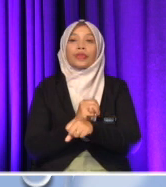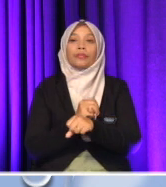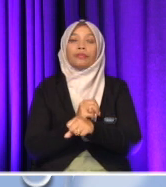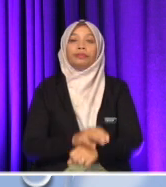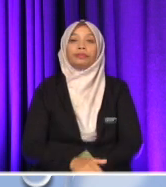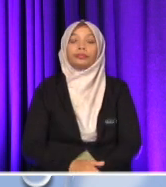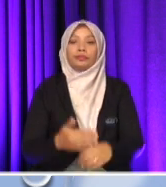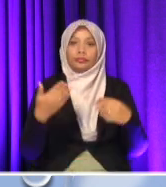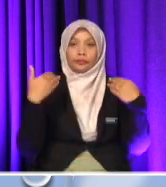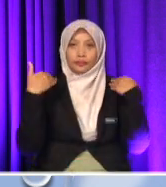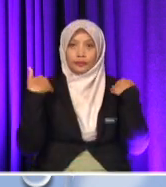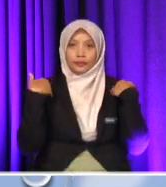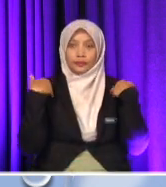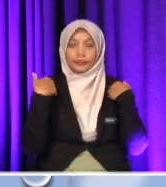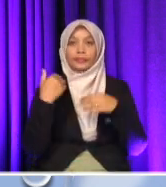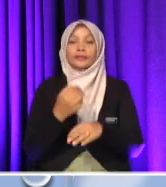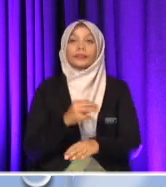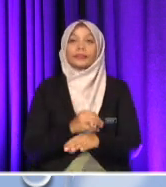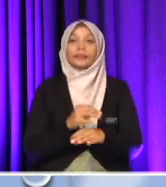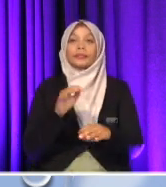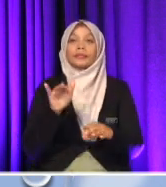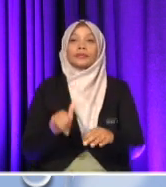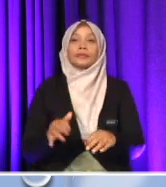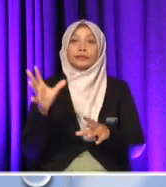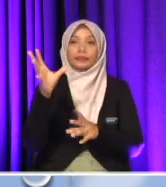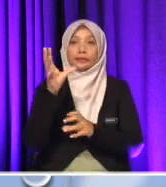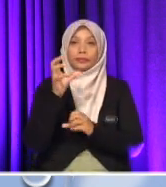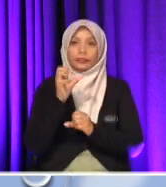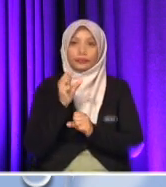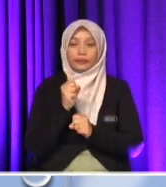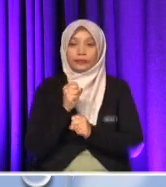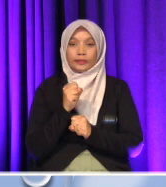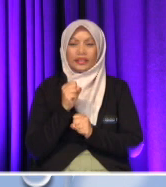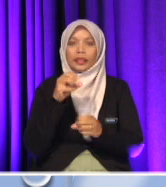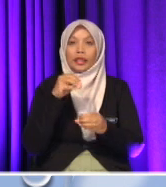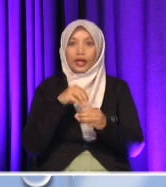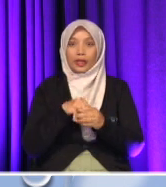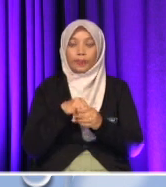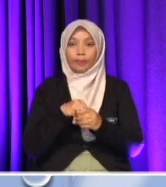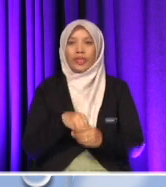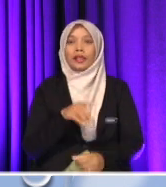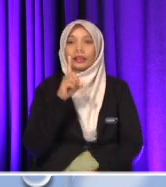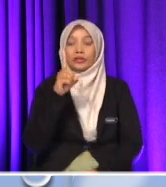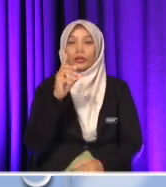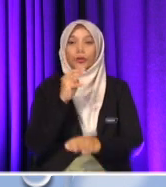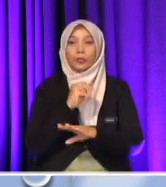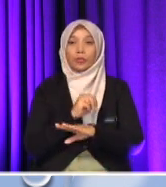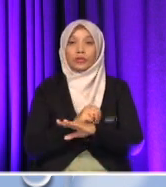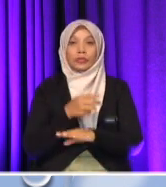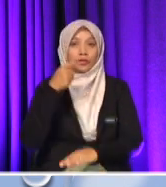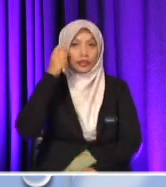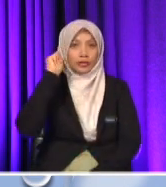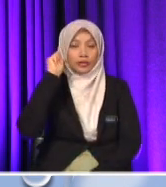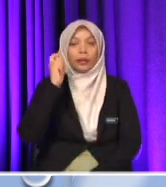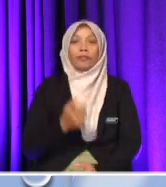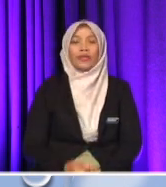tadi adalah masa yang diambil kan, bilangan kita dalam satu masa tadi. Okey, tempoh